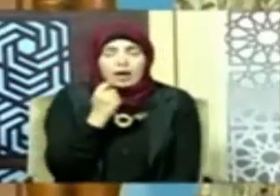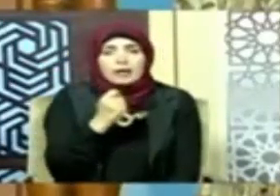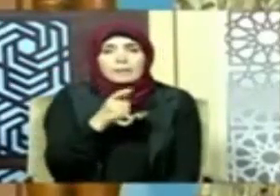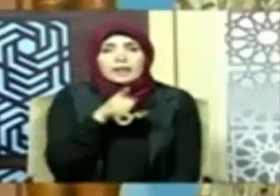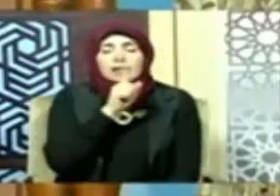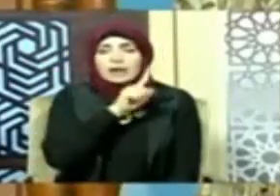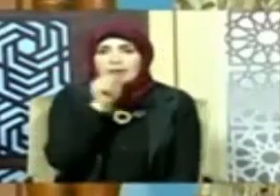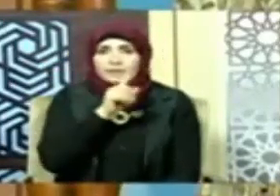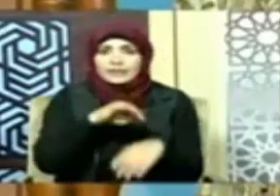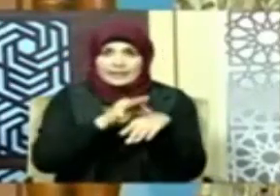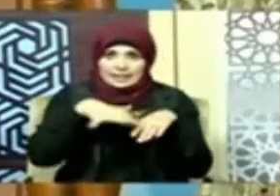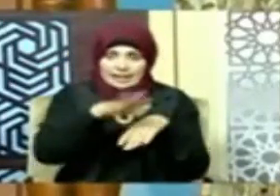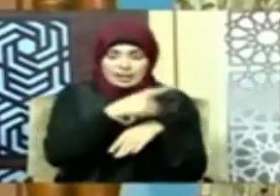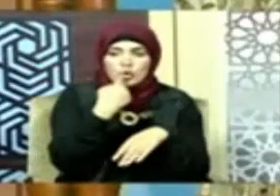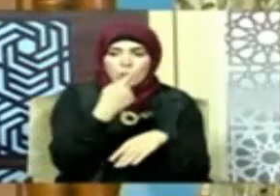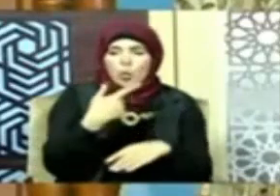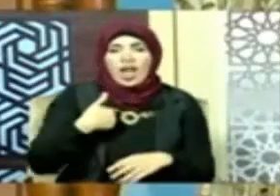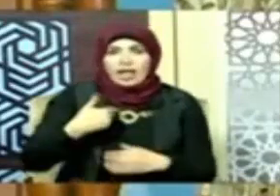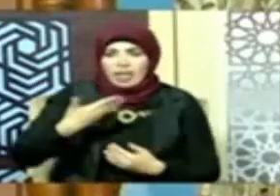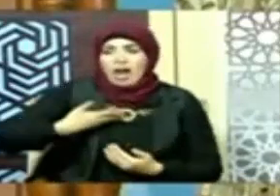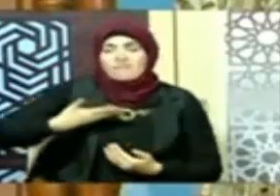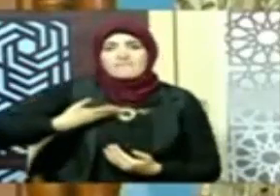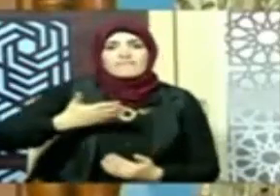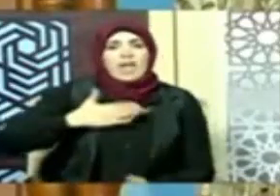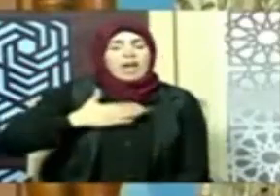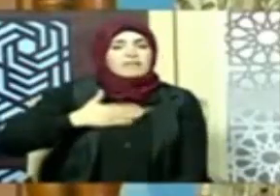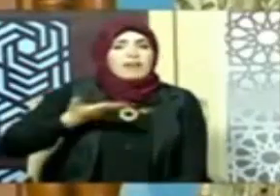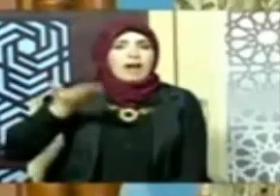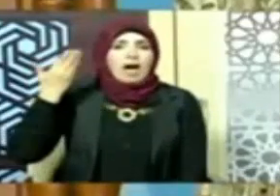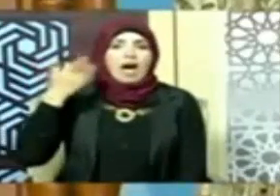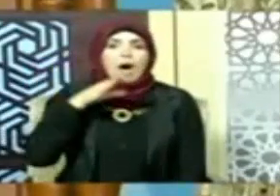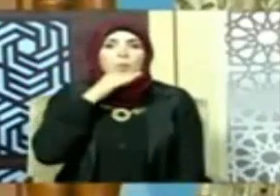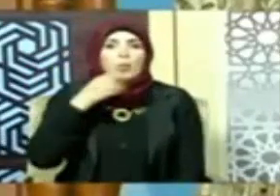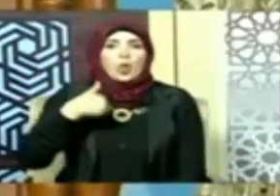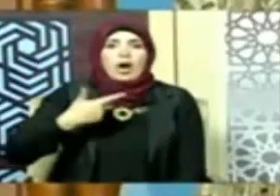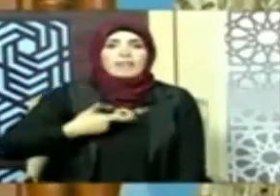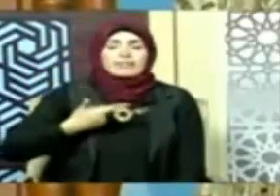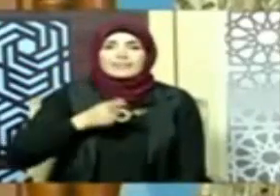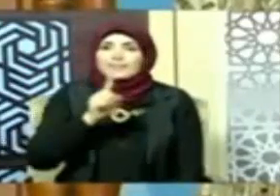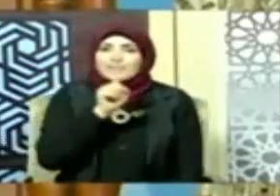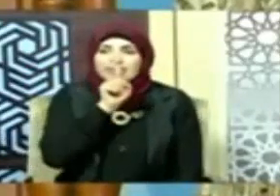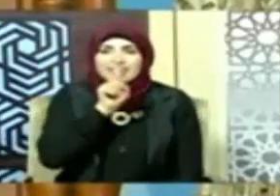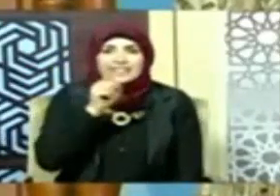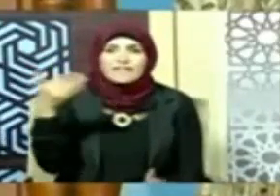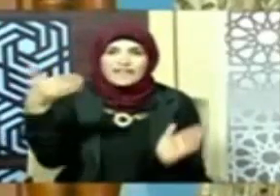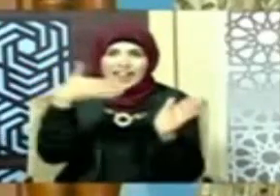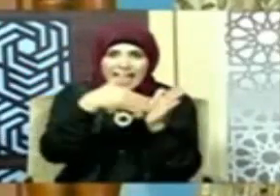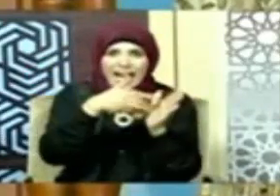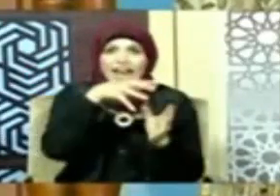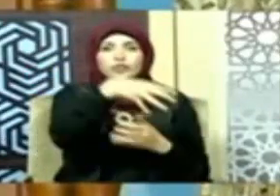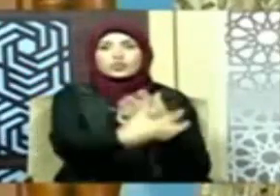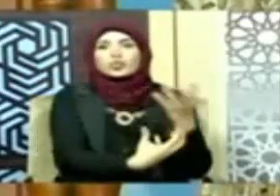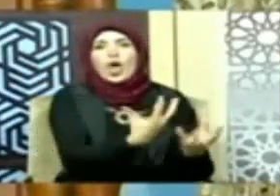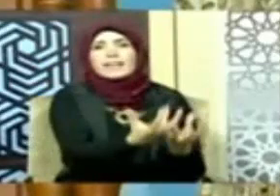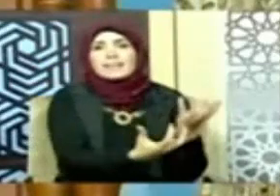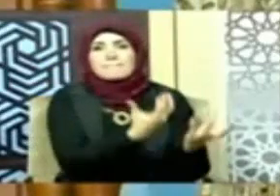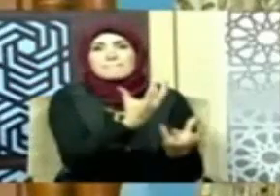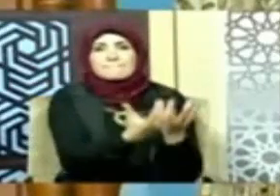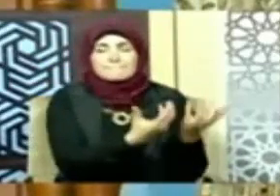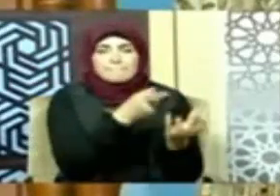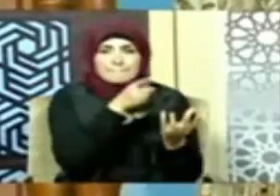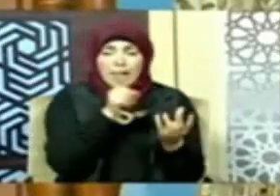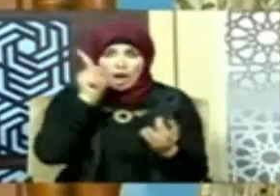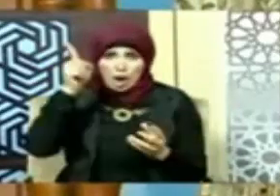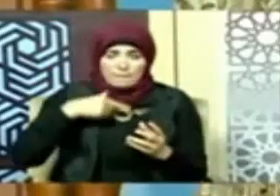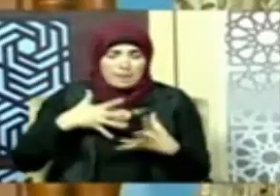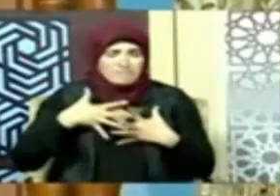فخرهم بأناس إنما هم فحم من فحم جهنم، أو لا يكونن أبغض إلى